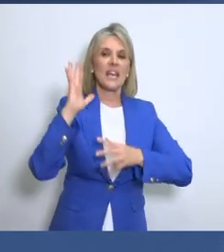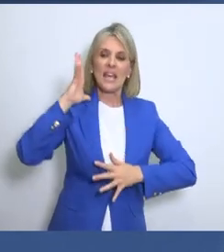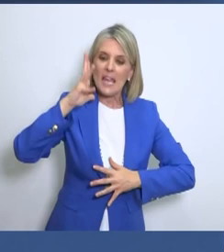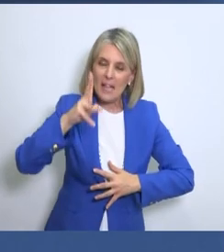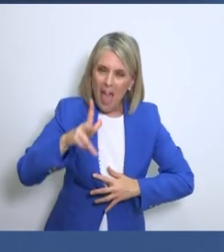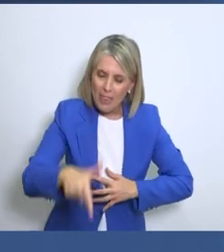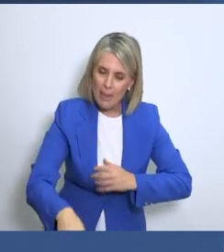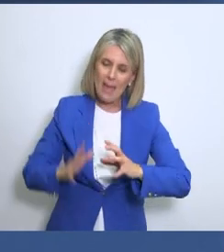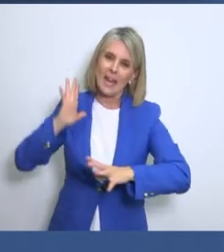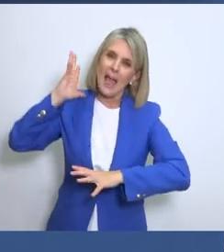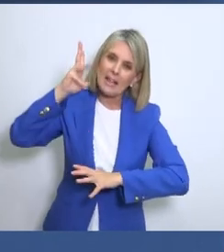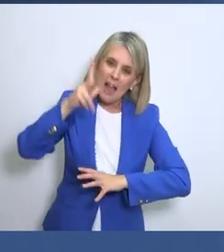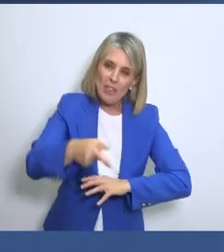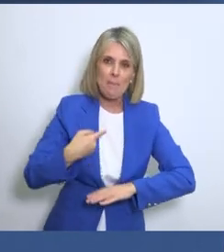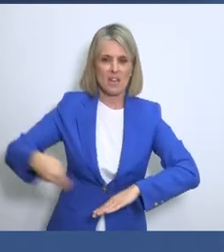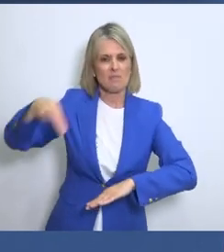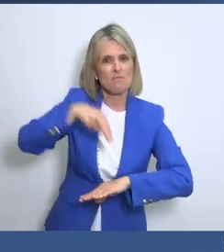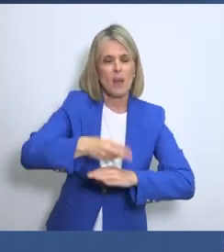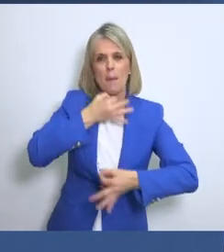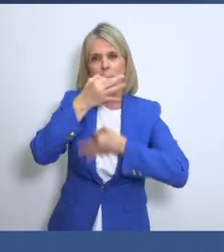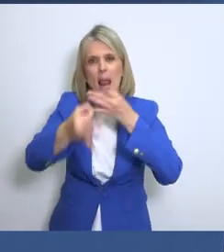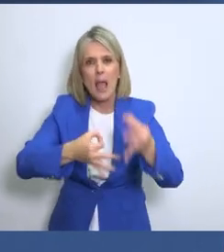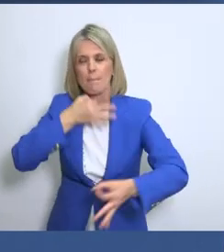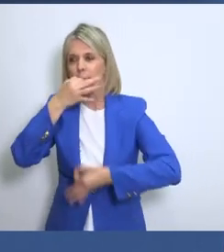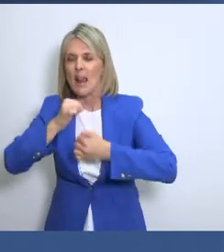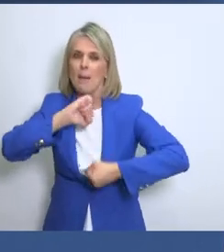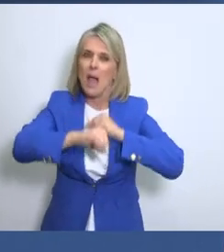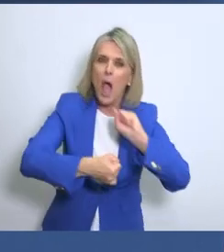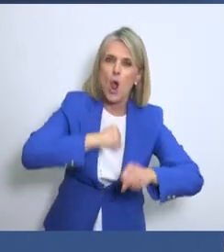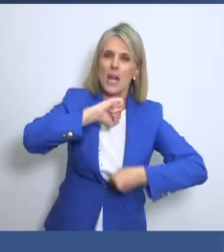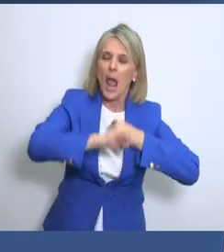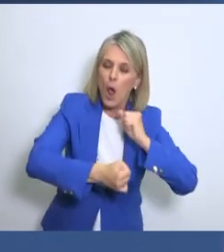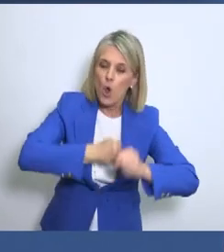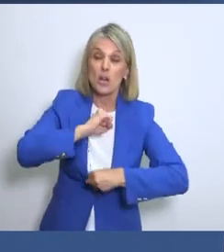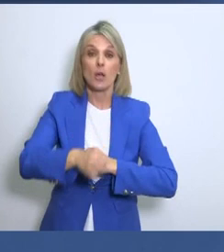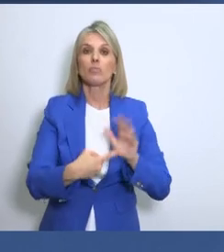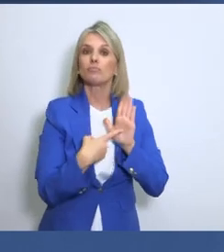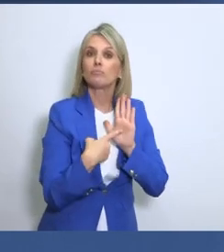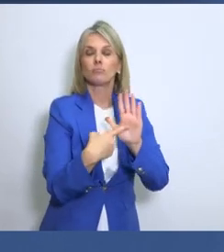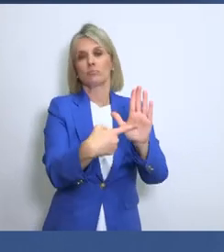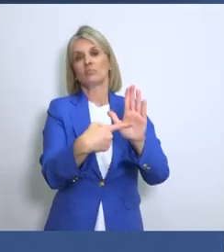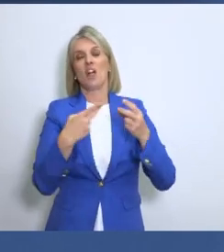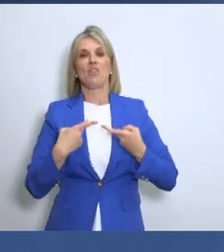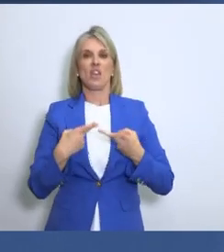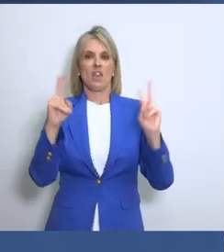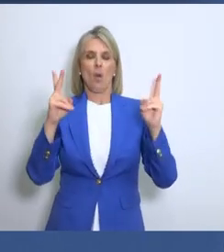καθημερινή παρουσία μας μέσα στους αγώνες μας δίνει το